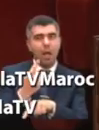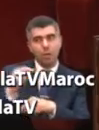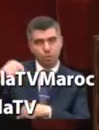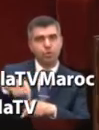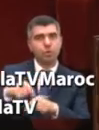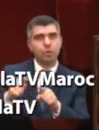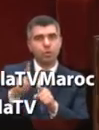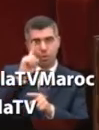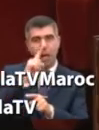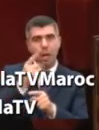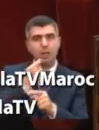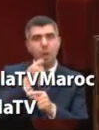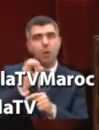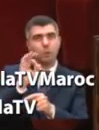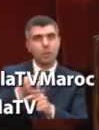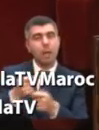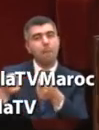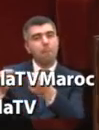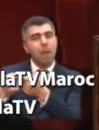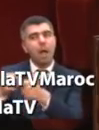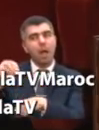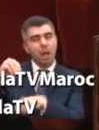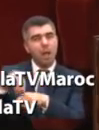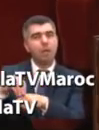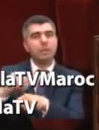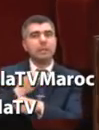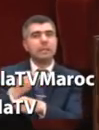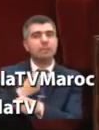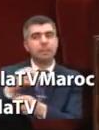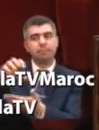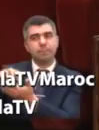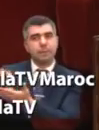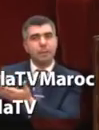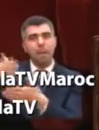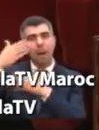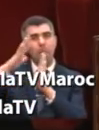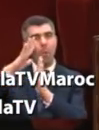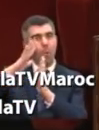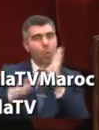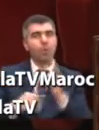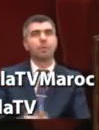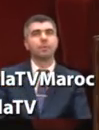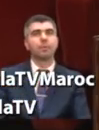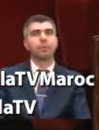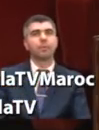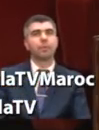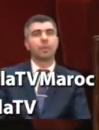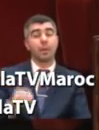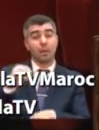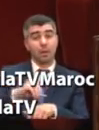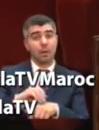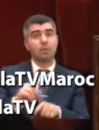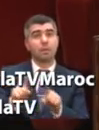الدواء. كذلك يمكن نديروا هذه الطريقه بالنسبه لنا الى حسننا التدبير. ثم أريد أن أؤكد فيما يتعلق بداء